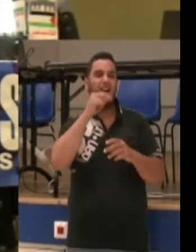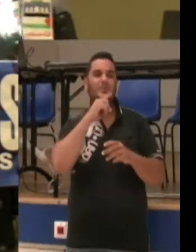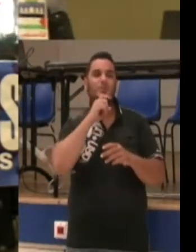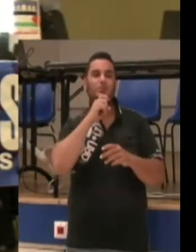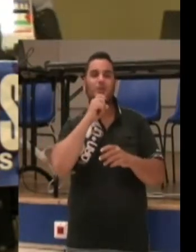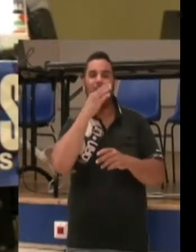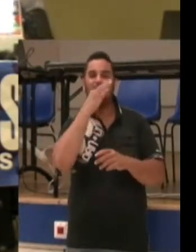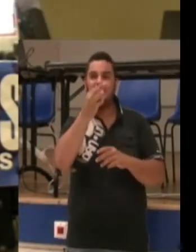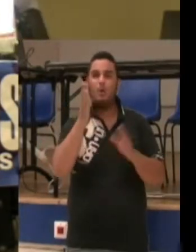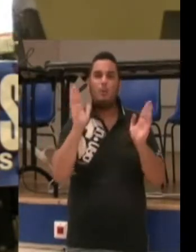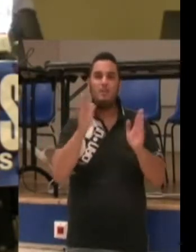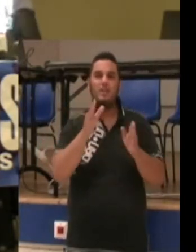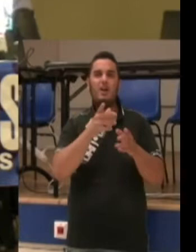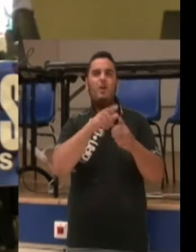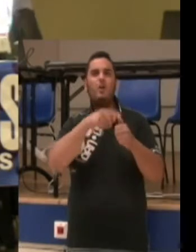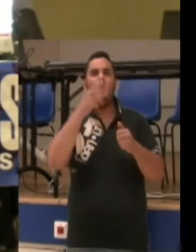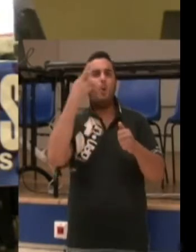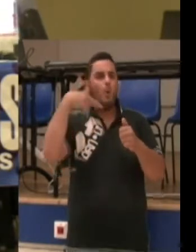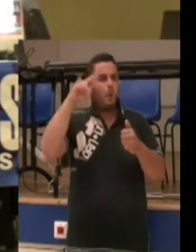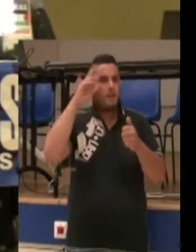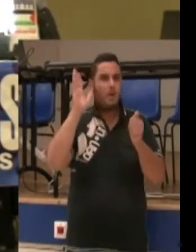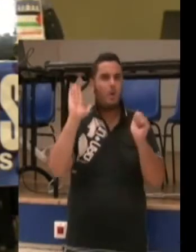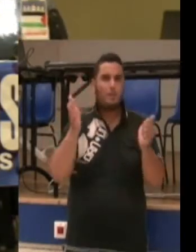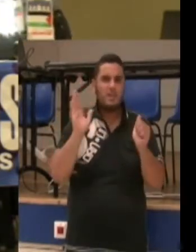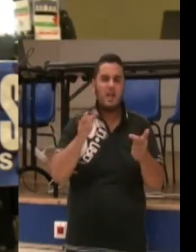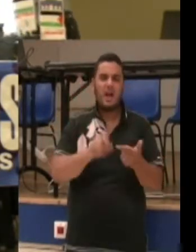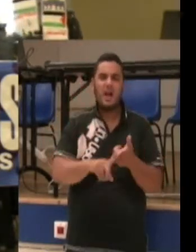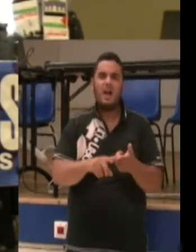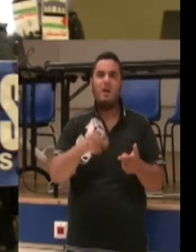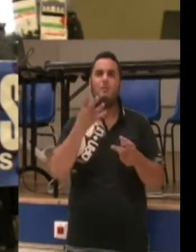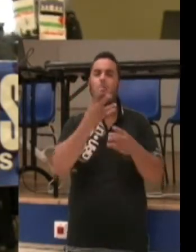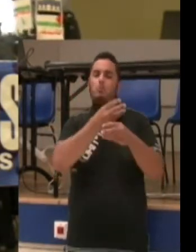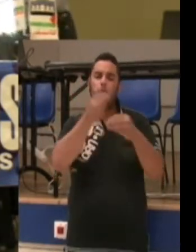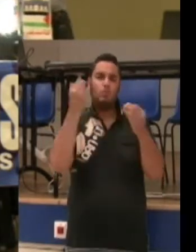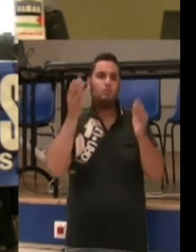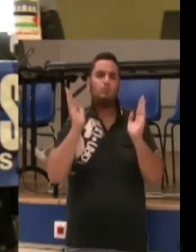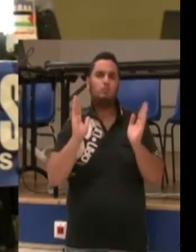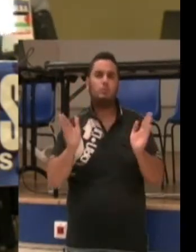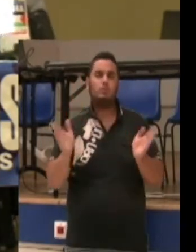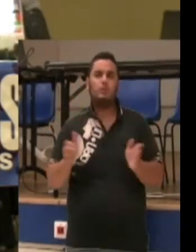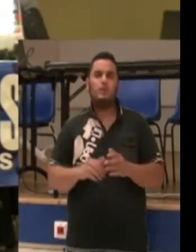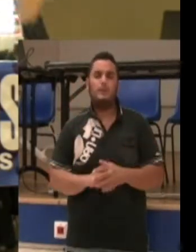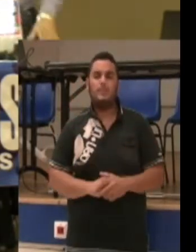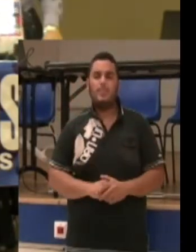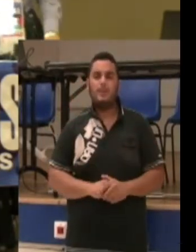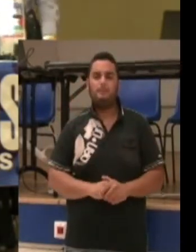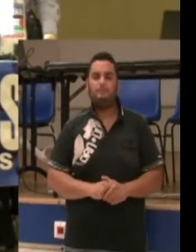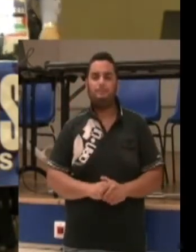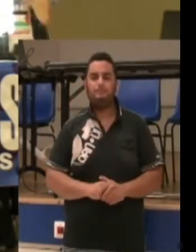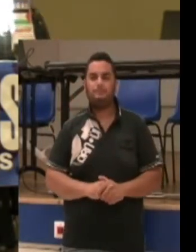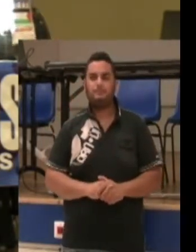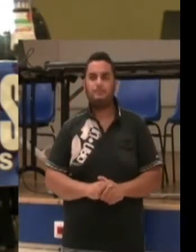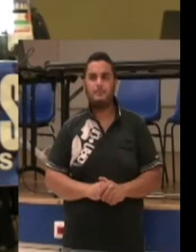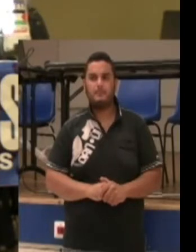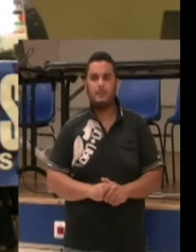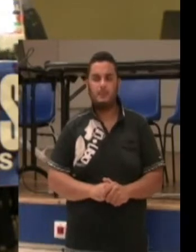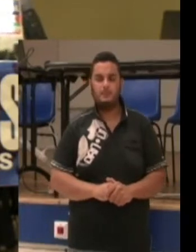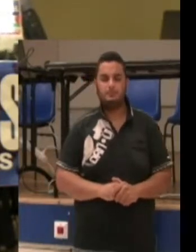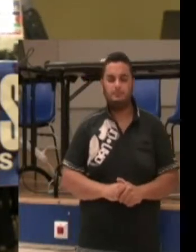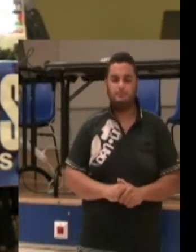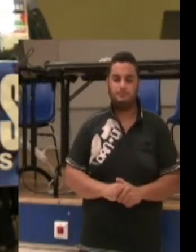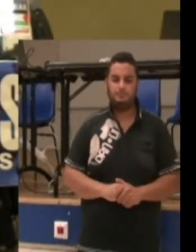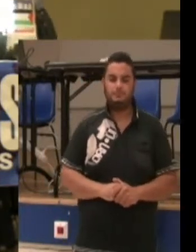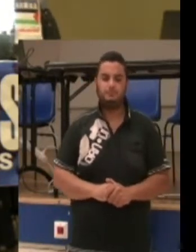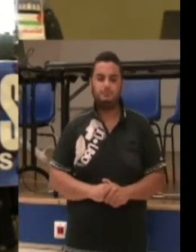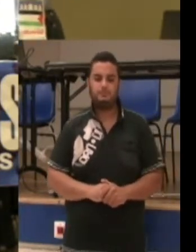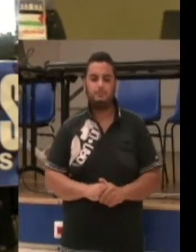l'hôpital Shifa, l'hôpital européen, l'hôpital, plein des hôpitaux aussi à travers de Gaza et qui n'ont